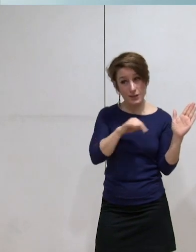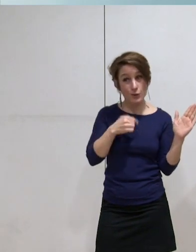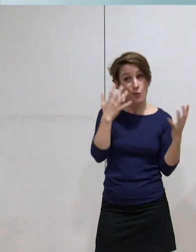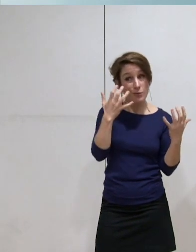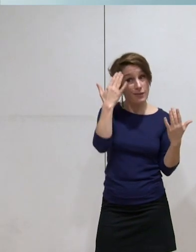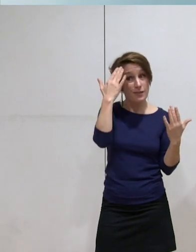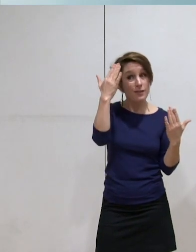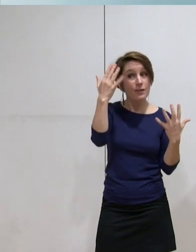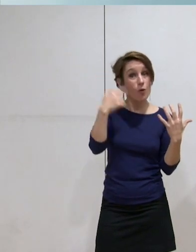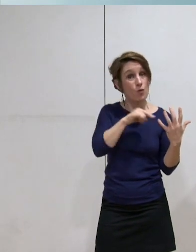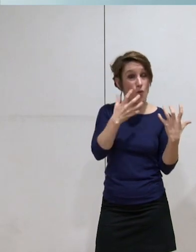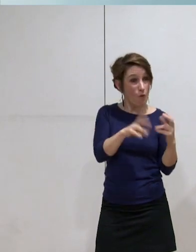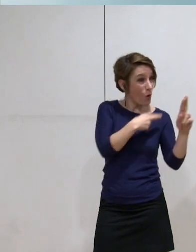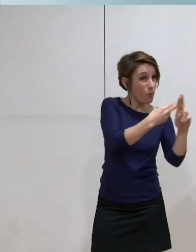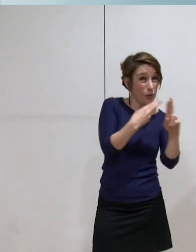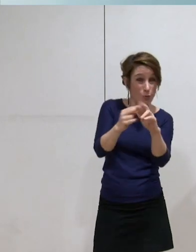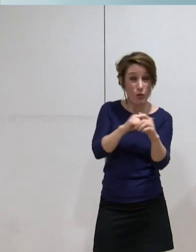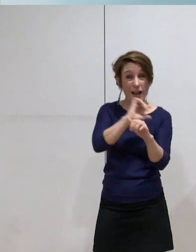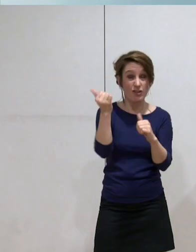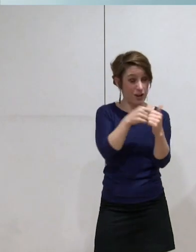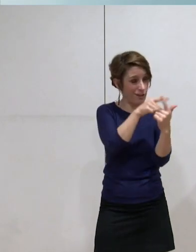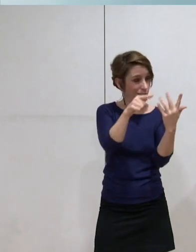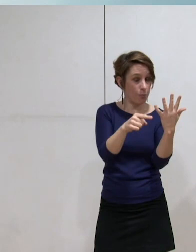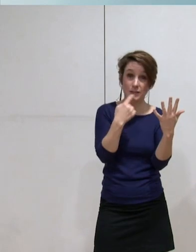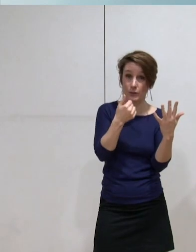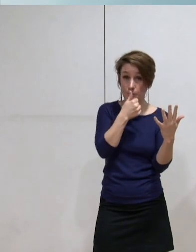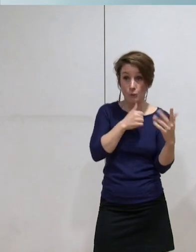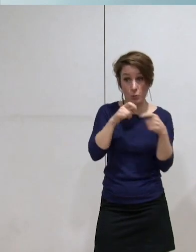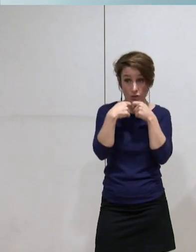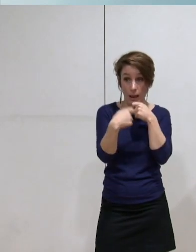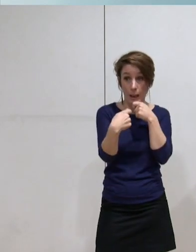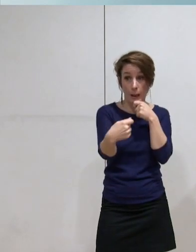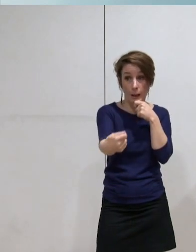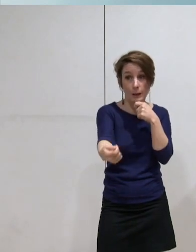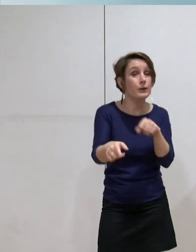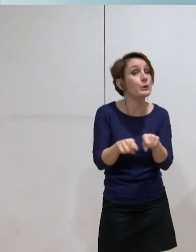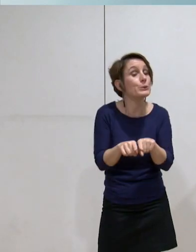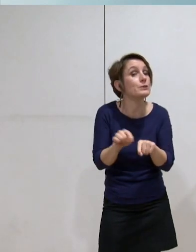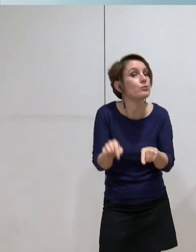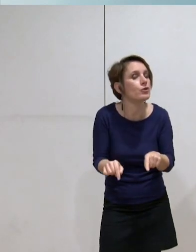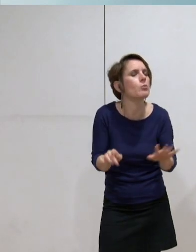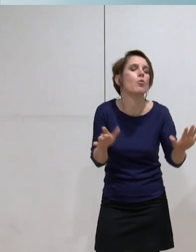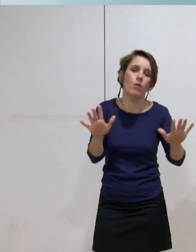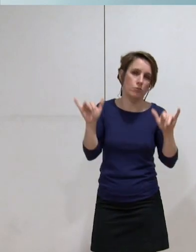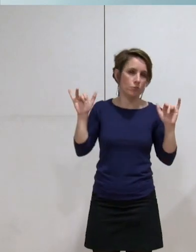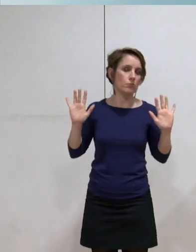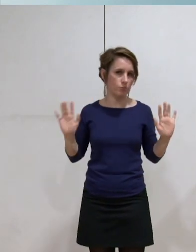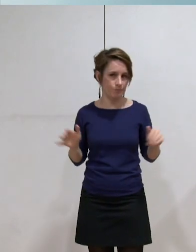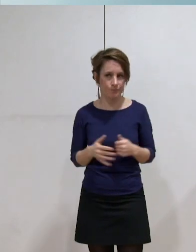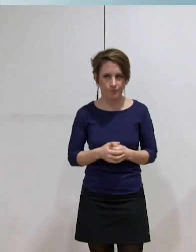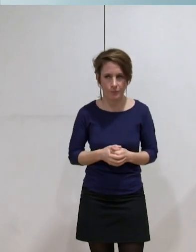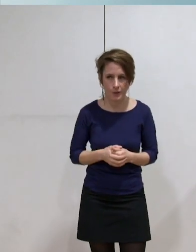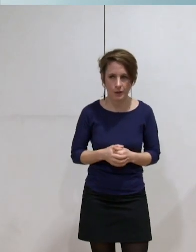un long discours hein j'espère que je le ferai pas une autre une autre une autre introduction euh